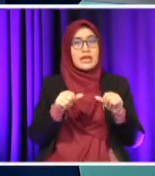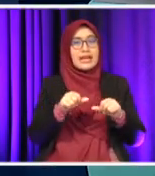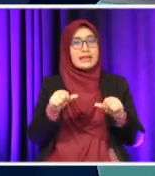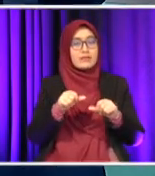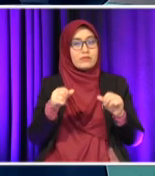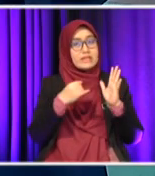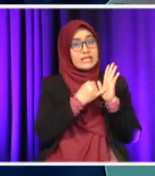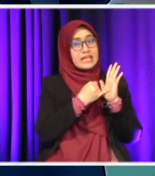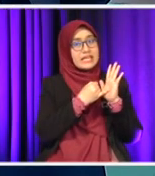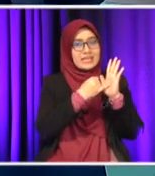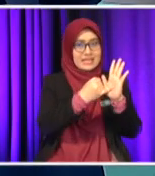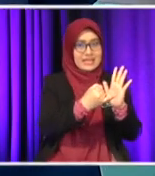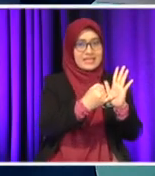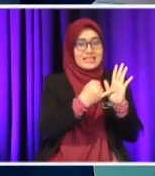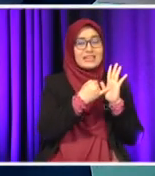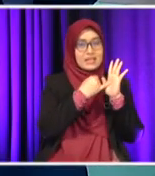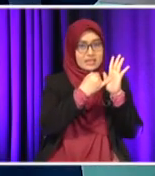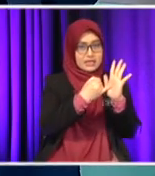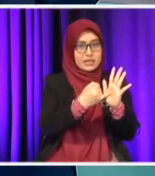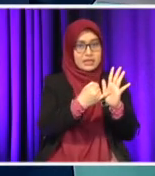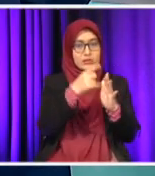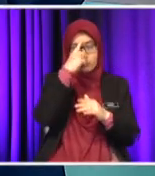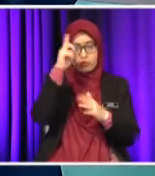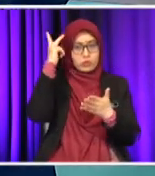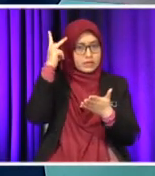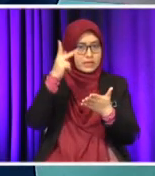dan publicity yang bertujuan untuk memperkenalkan